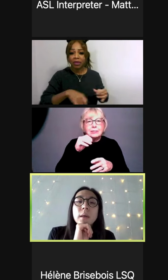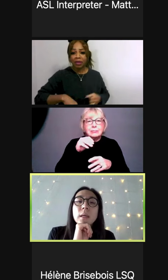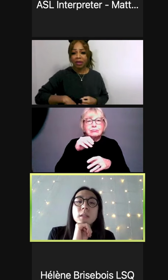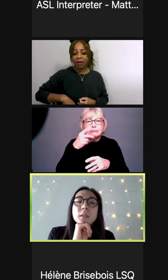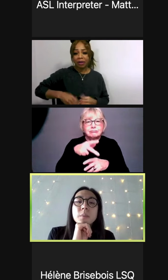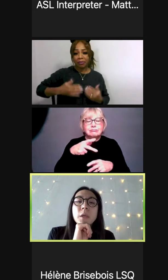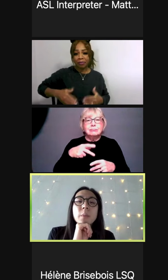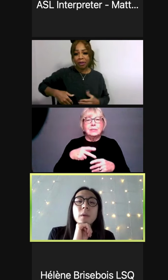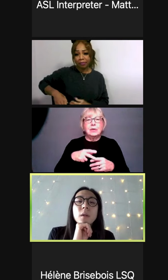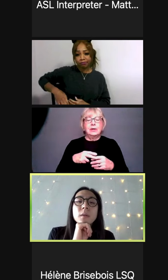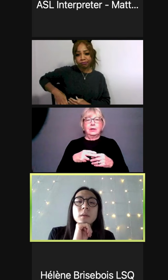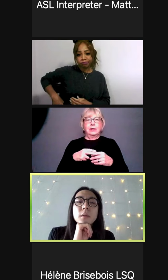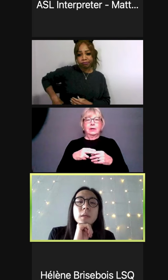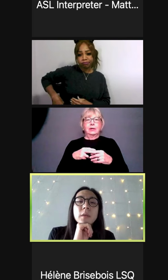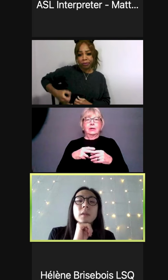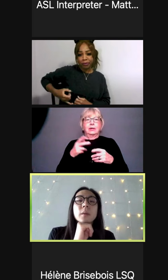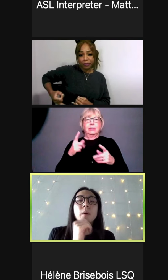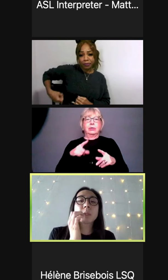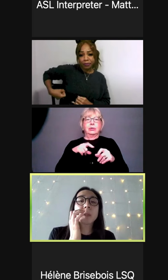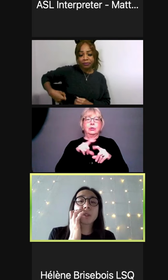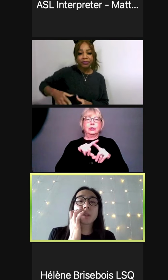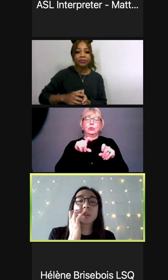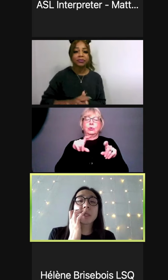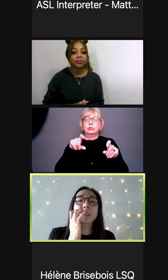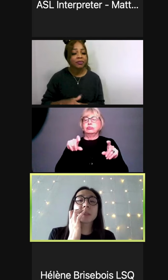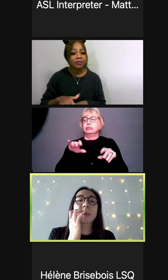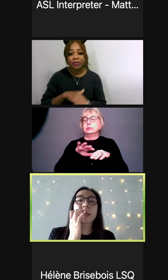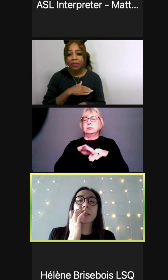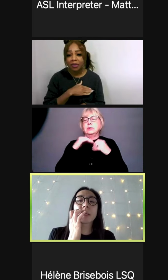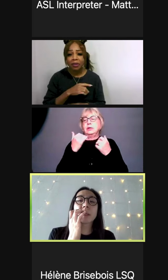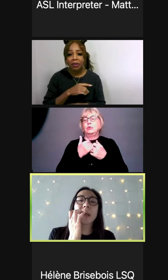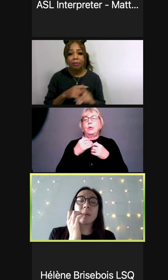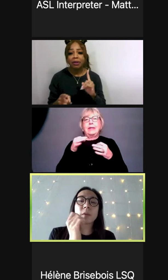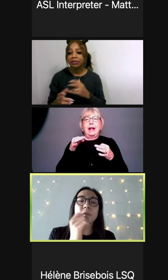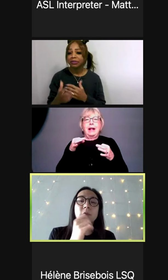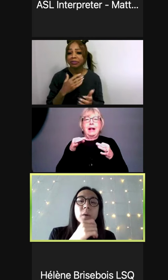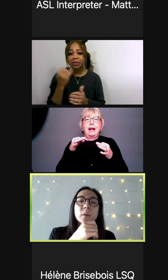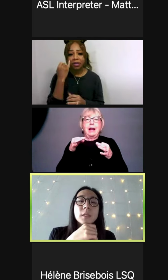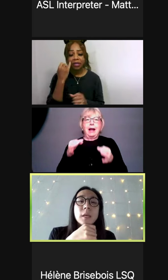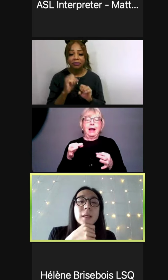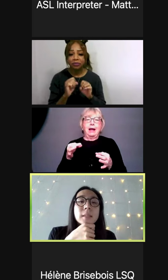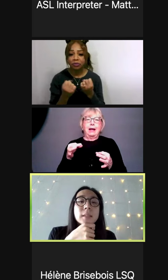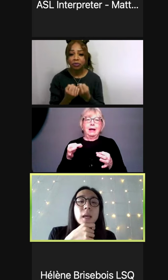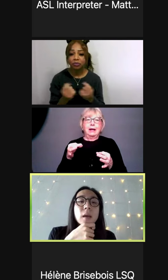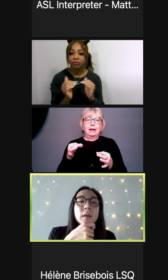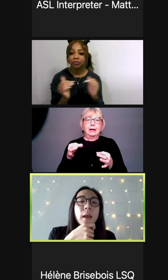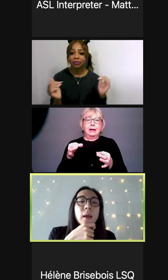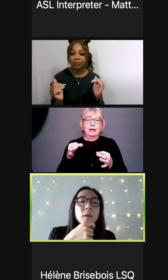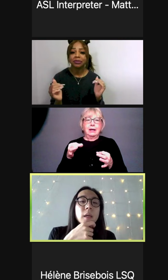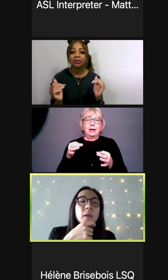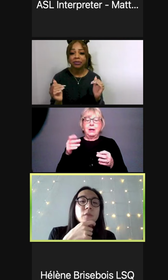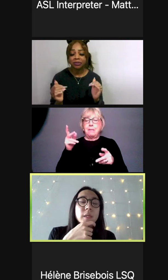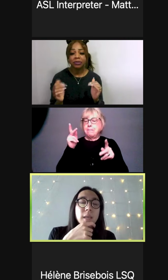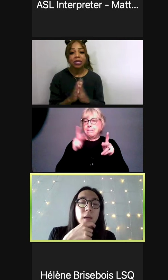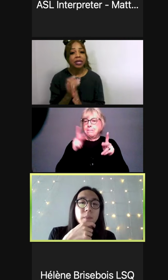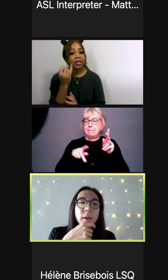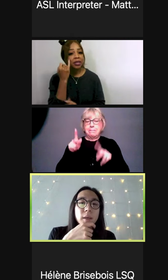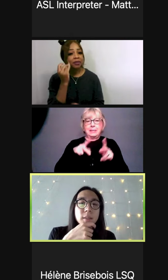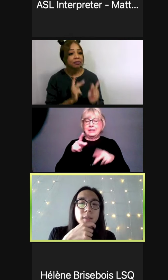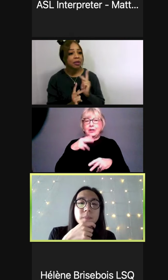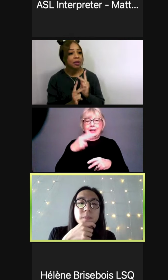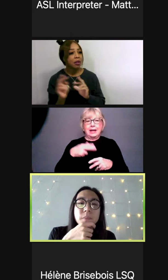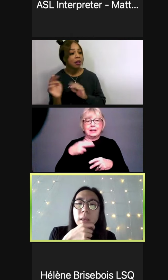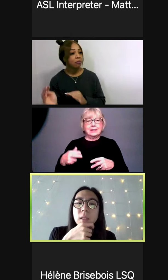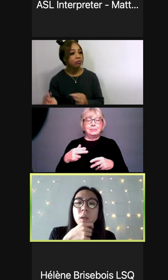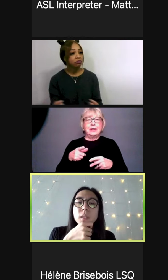stomie. Alors, tout ça, c'est lent. Ce sont des gens que même les personnes handicapées les plus